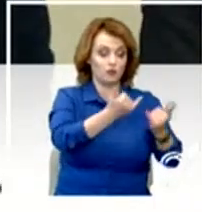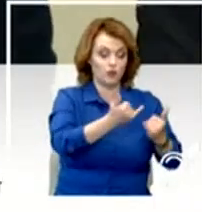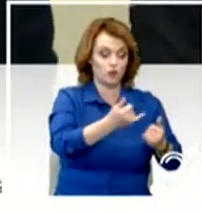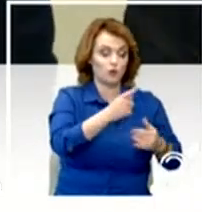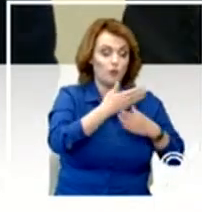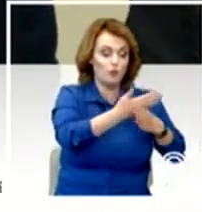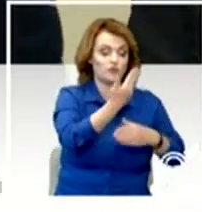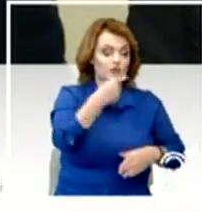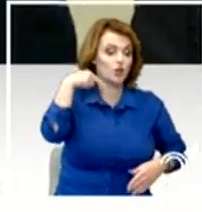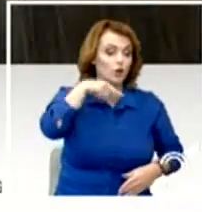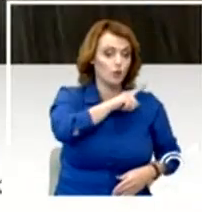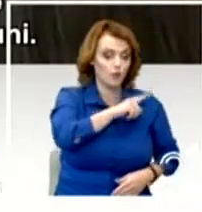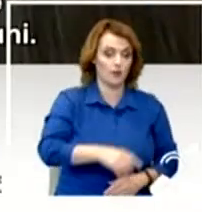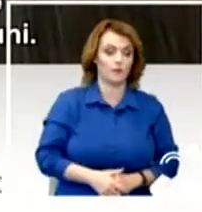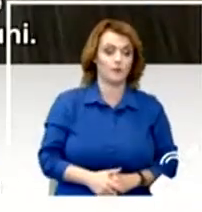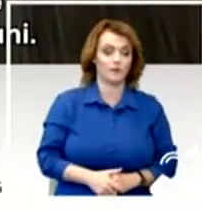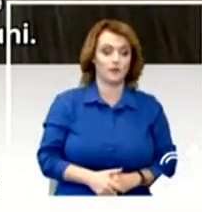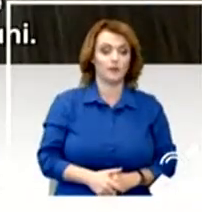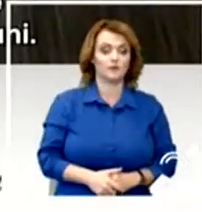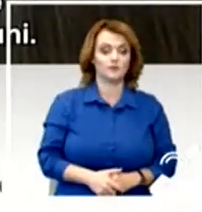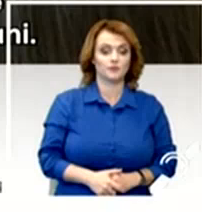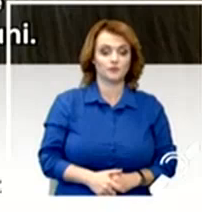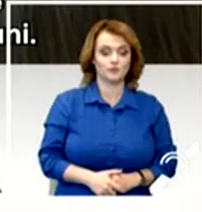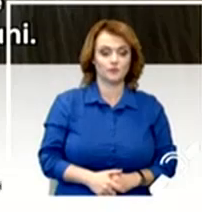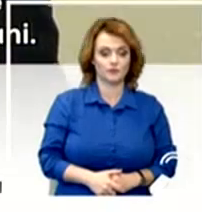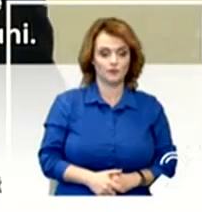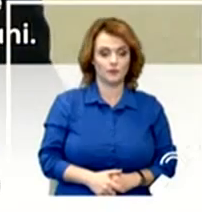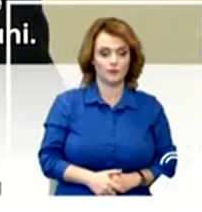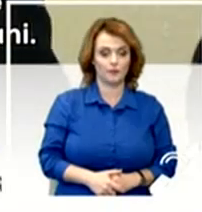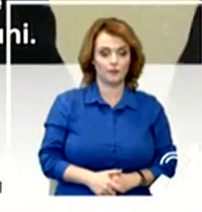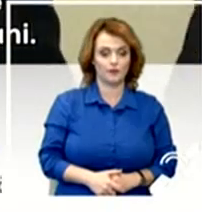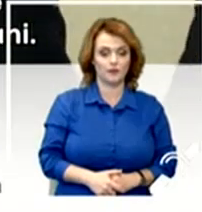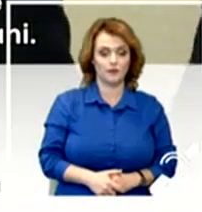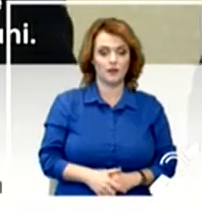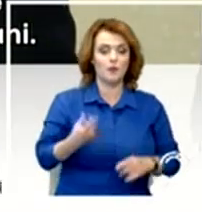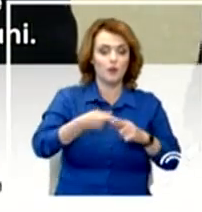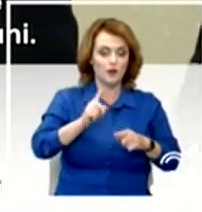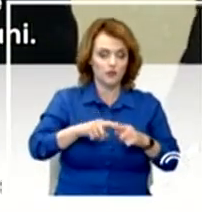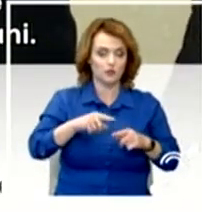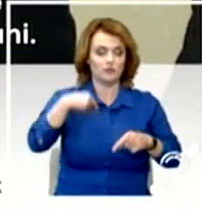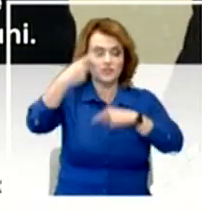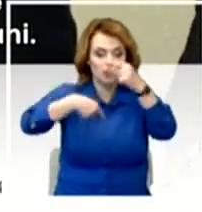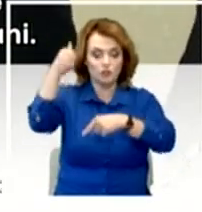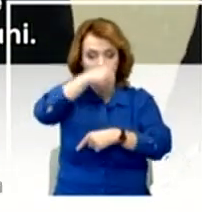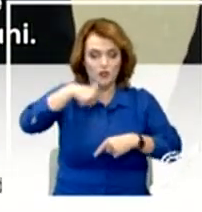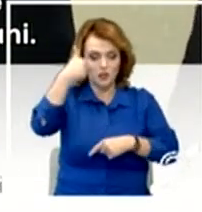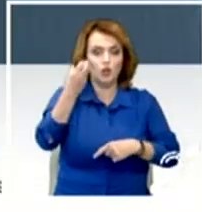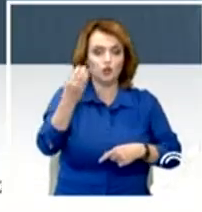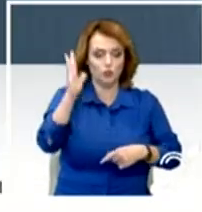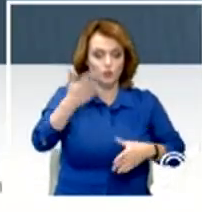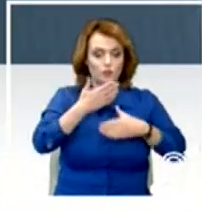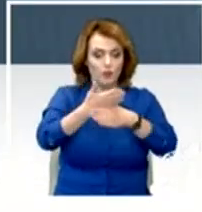innovative, green and competitive economy. In this flagship, the EU has committed to support in the next years 50,000